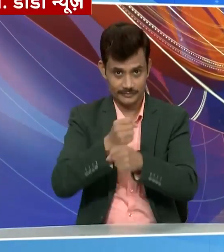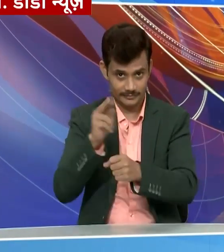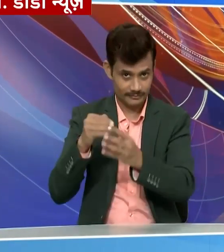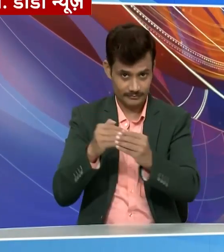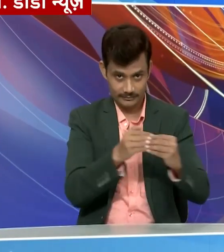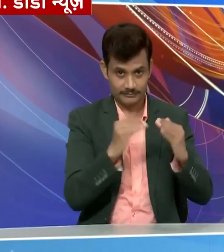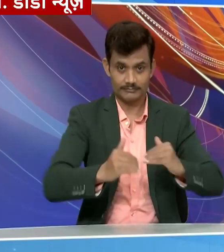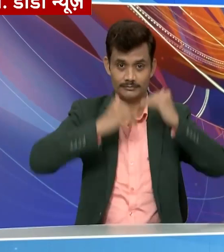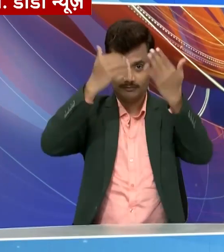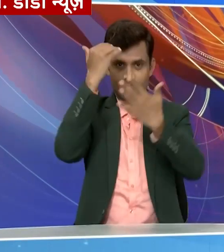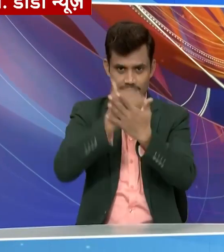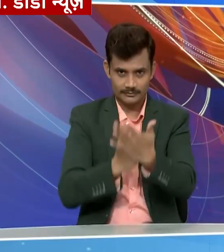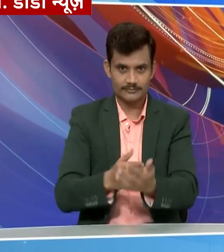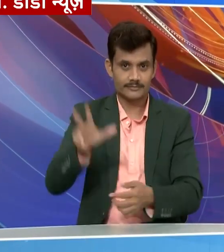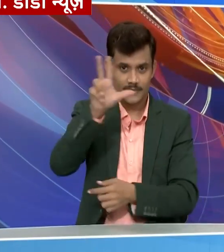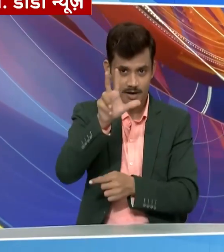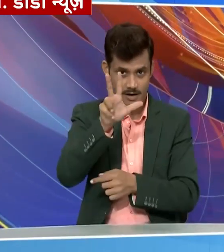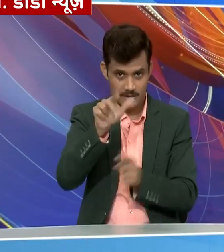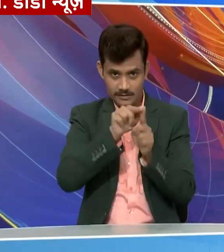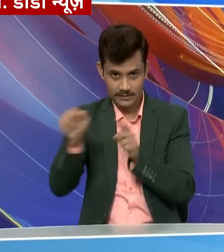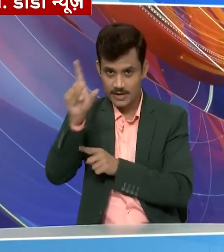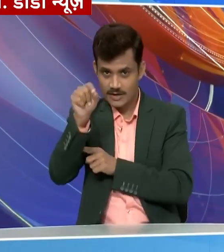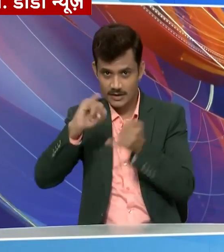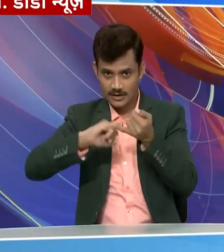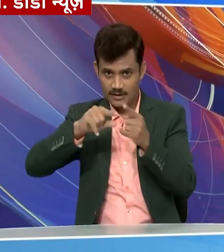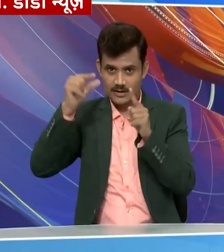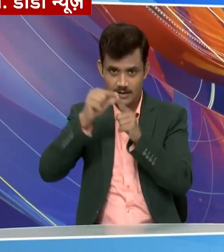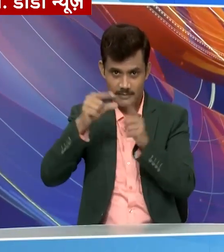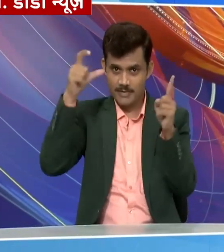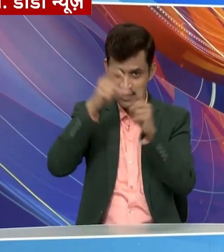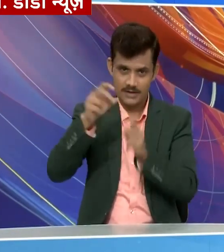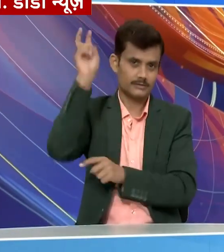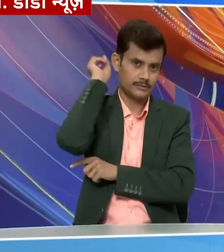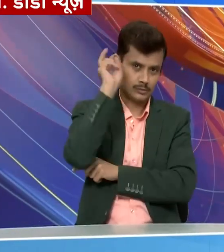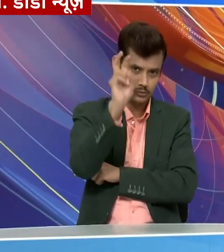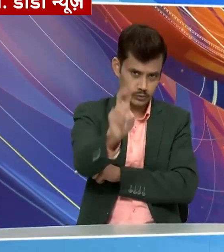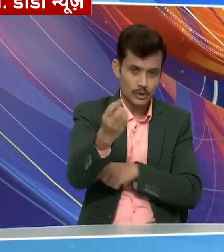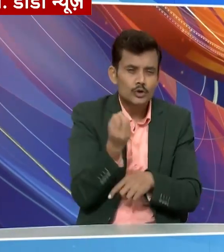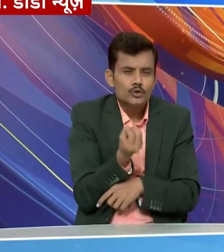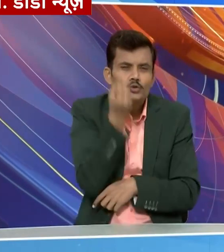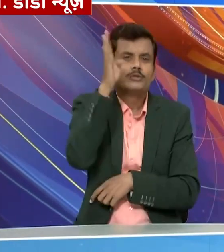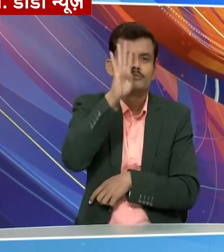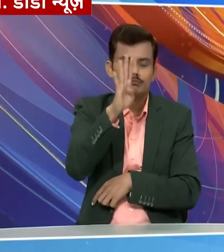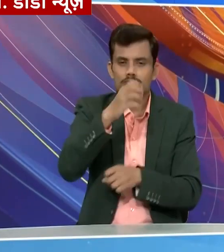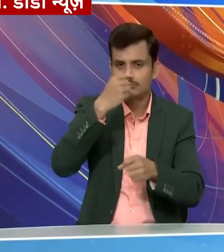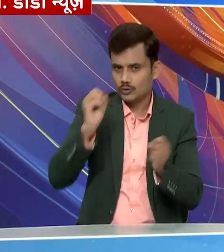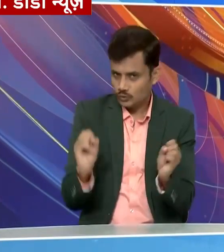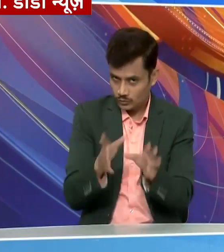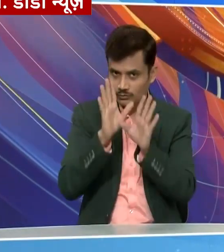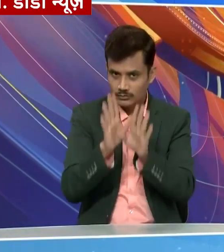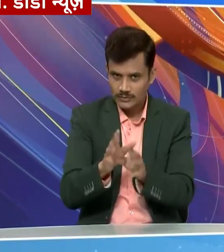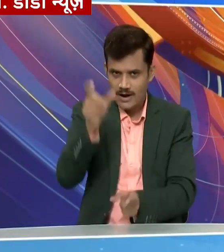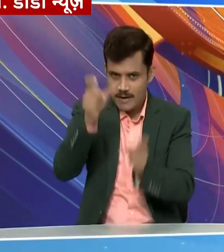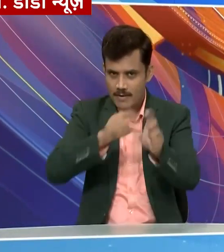G20 शिखर सम्मेलन के दौरान 8 सितंबर से 10 सितंबर तक दिल्ली मेट्रो की सेवाएं सुबह 4 बजे से शुरू होंगी।